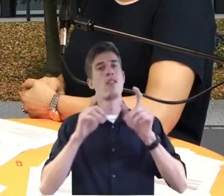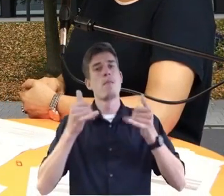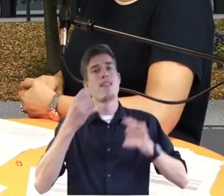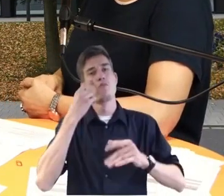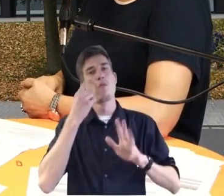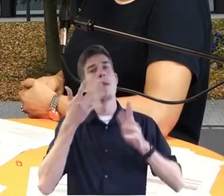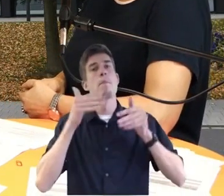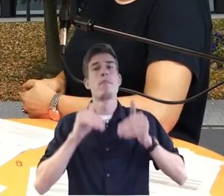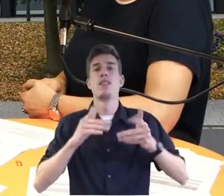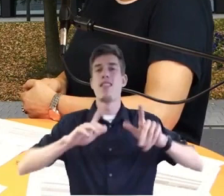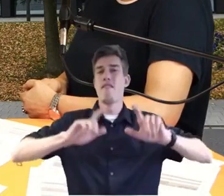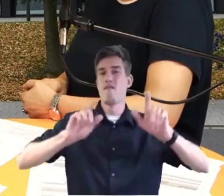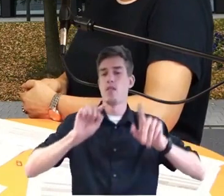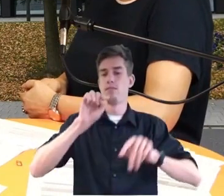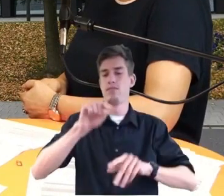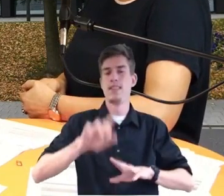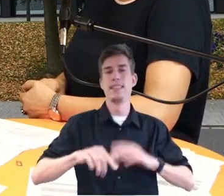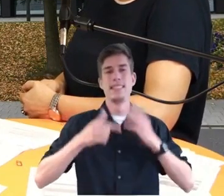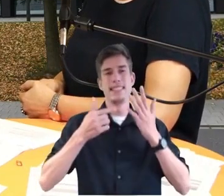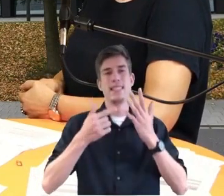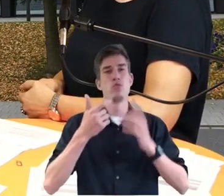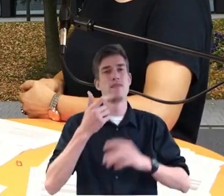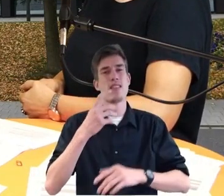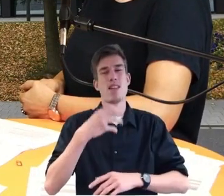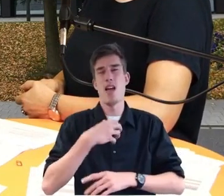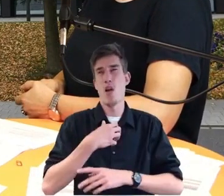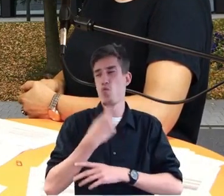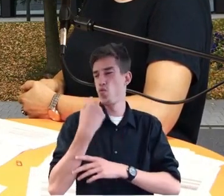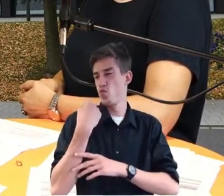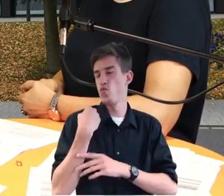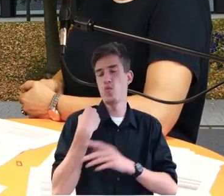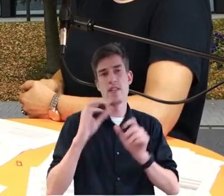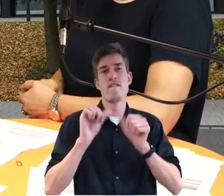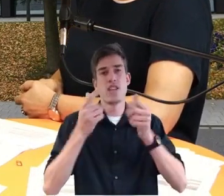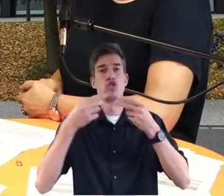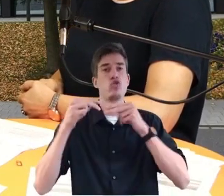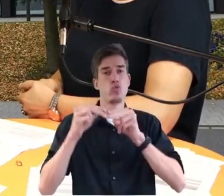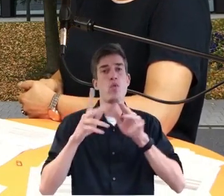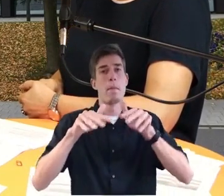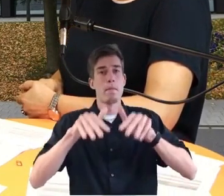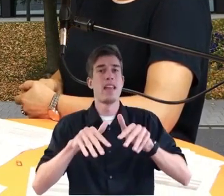27 august wieder aufgenommen hat nach dem 7